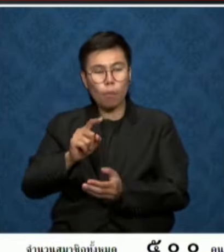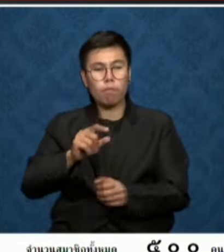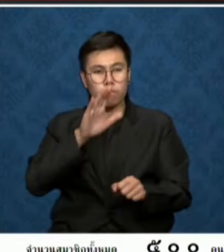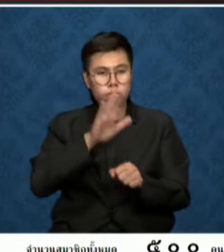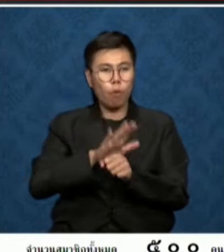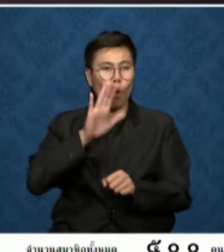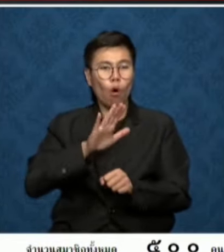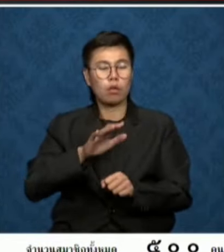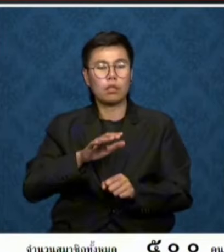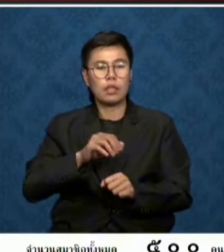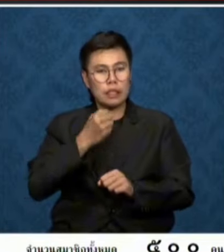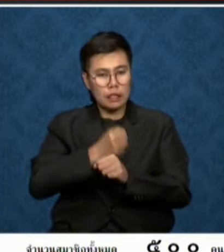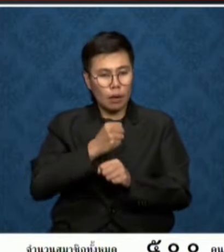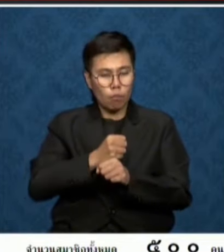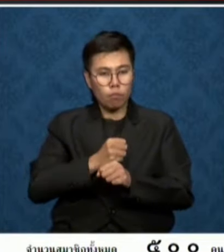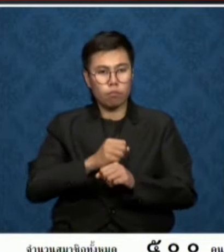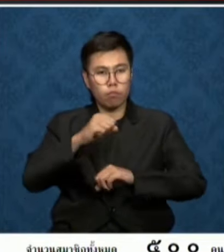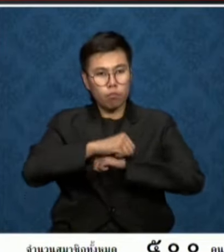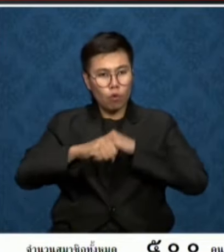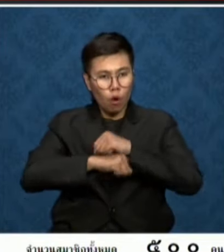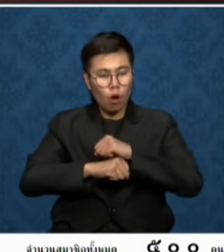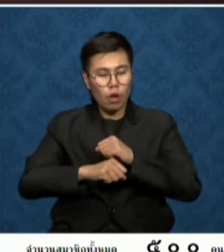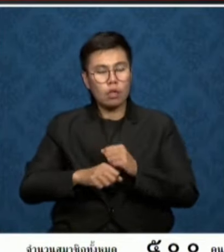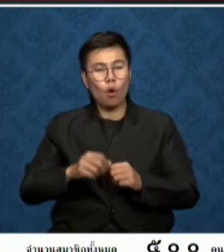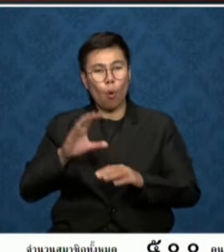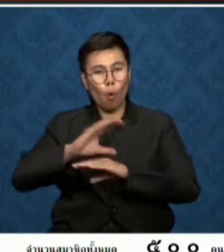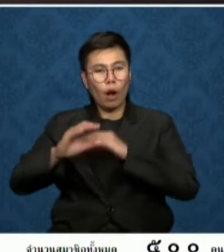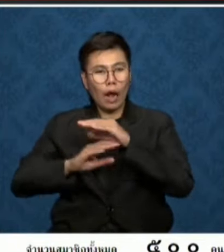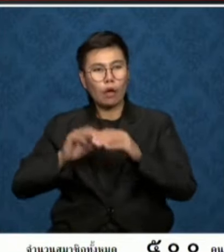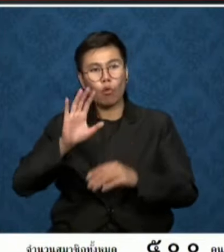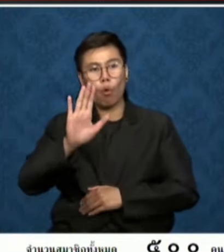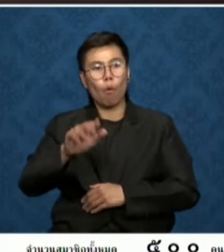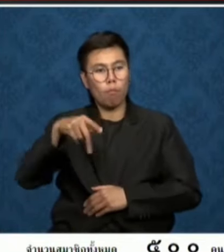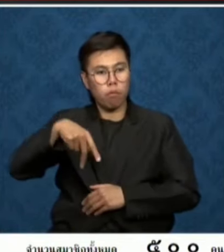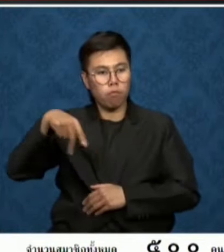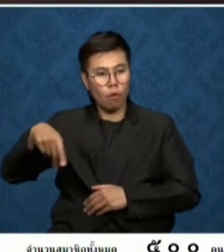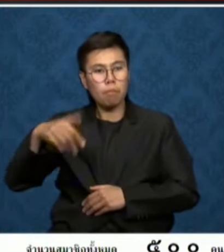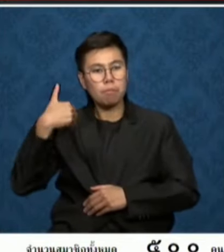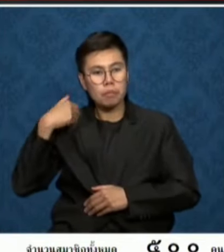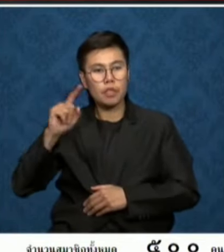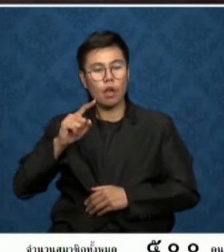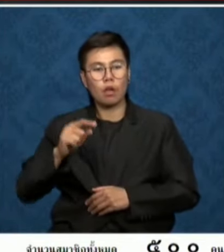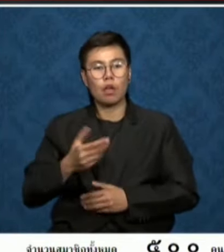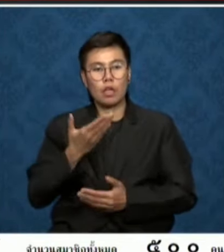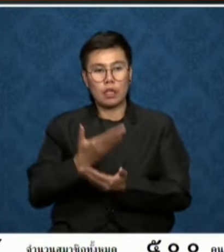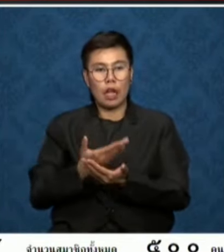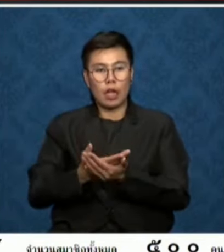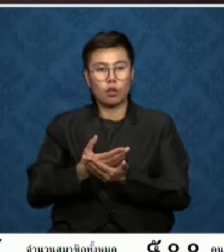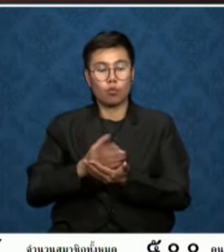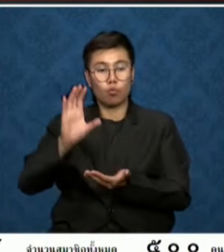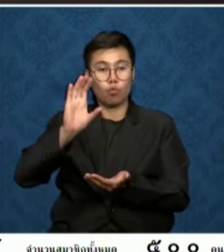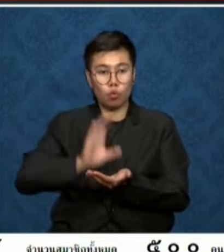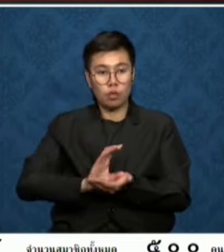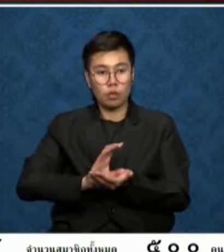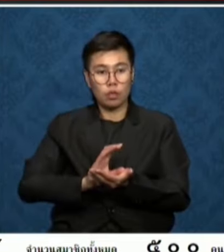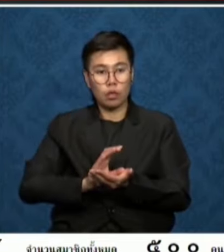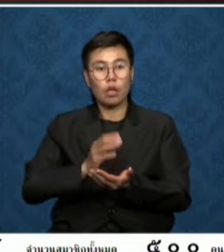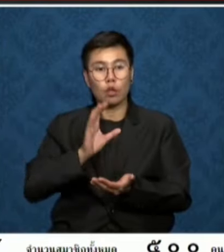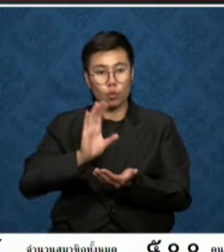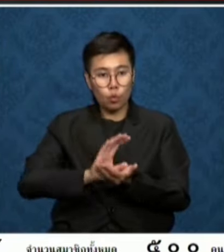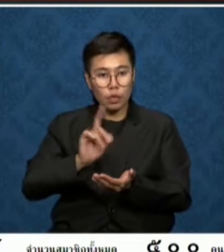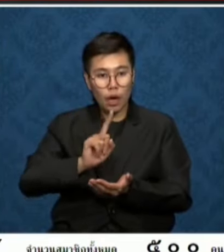ไฟฟ้าทั้งหมดที่เป็นโครงการของพอทั้งหมดเลยครับเท่านั้นยังไม่พอครับยังมีอีกหนึ่งกองทุนครับที่ผมอยากจะพูดถึงก็คือกองทุ